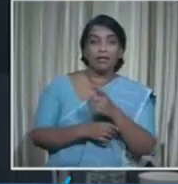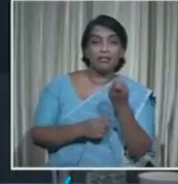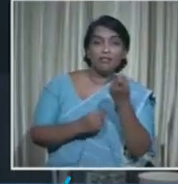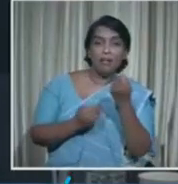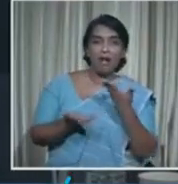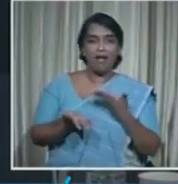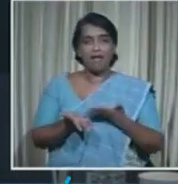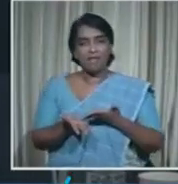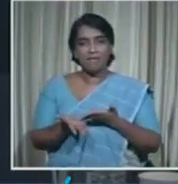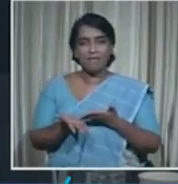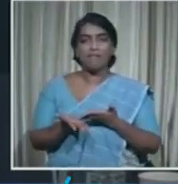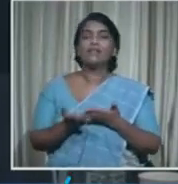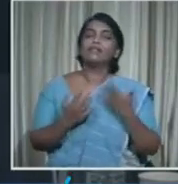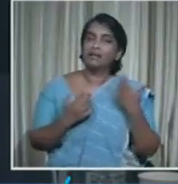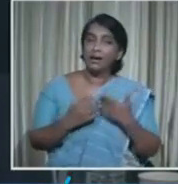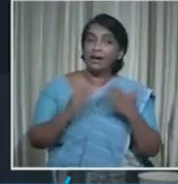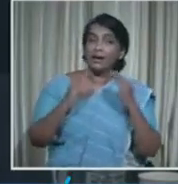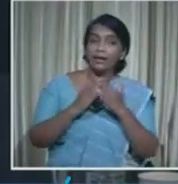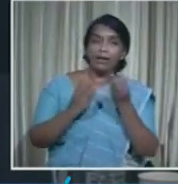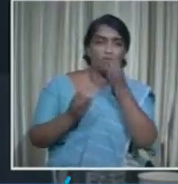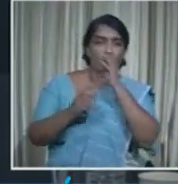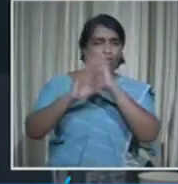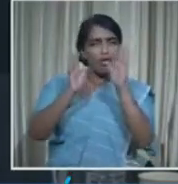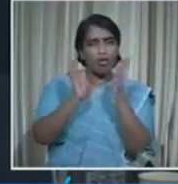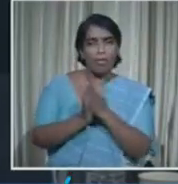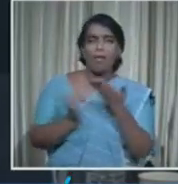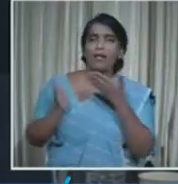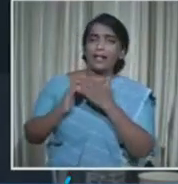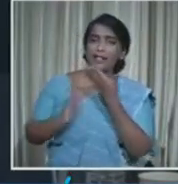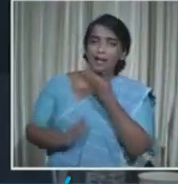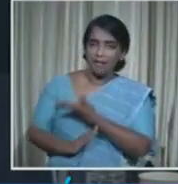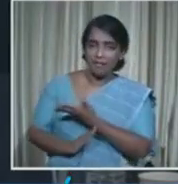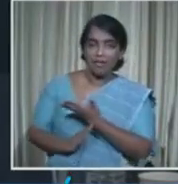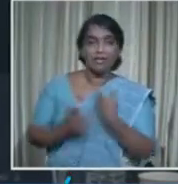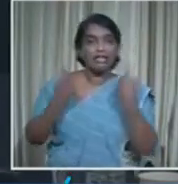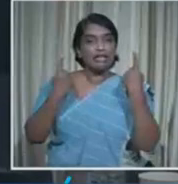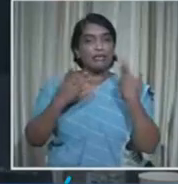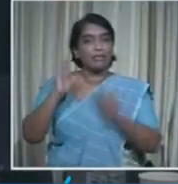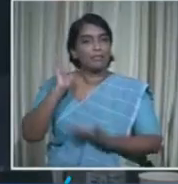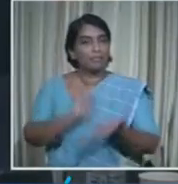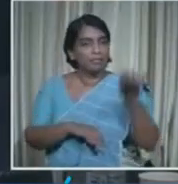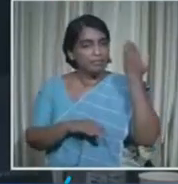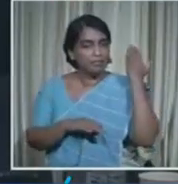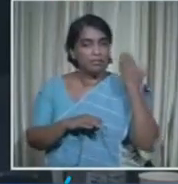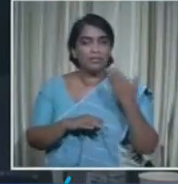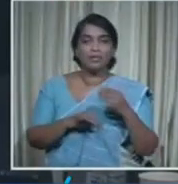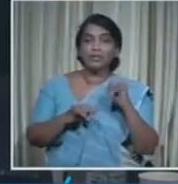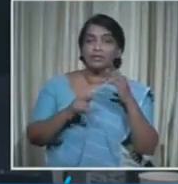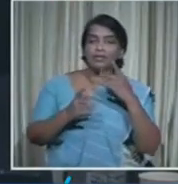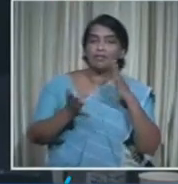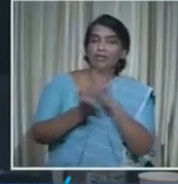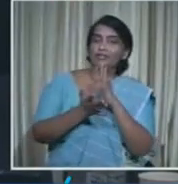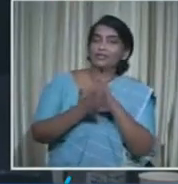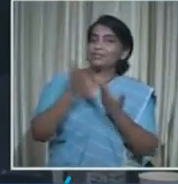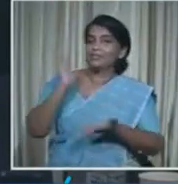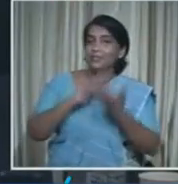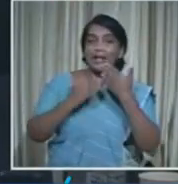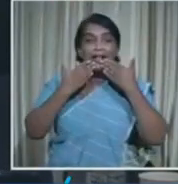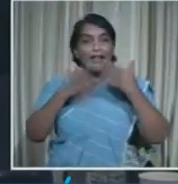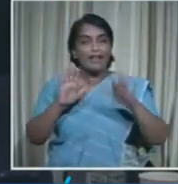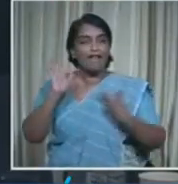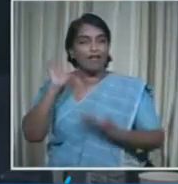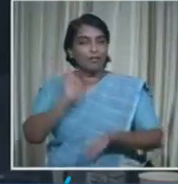සල්ලි තියෙනවා ගෙදරට අවශ්‍ය බඩු ටික ඔක්කොම තියෙනවා විනෝද ගමන් යනවා සවාරි යනවා නිවාඩු ගත